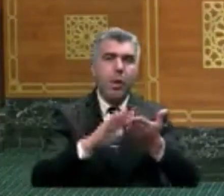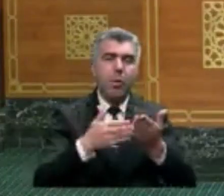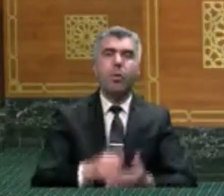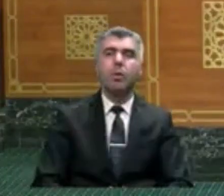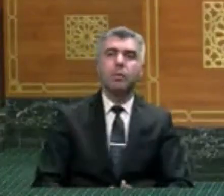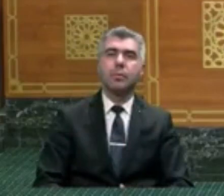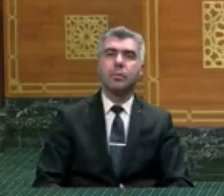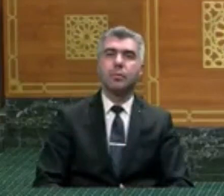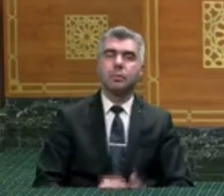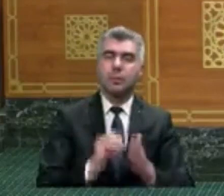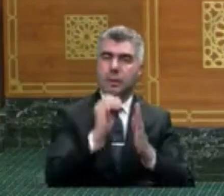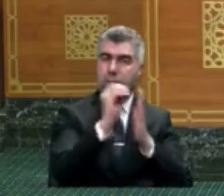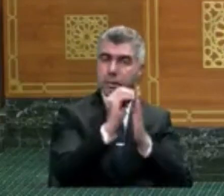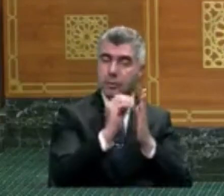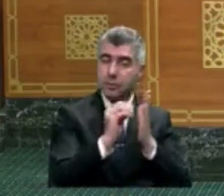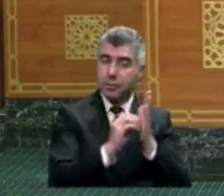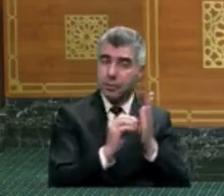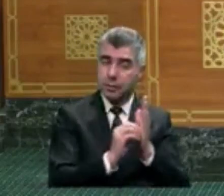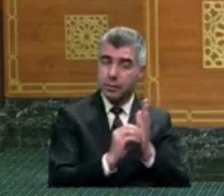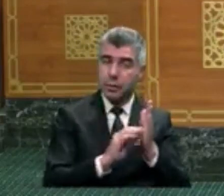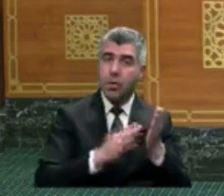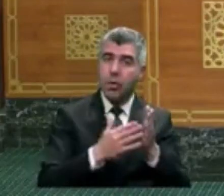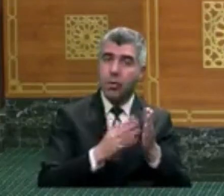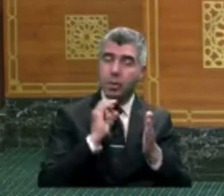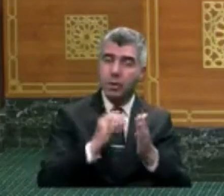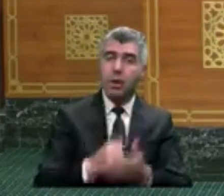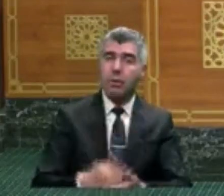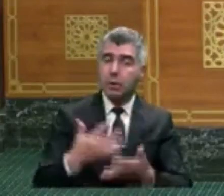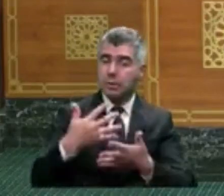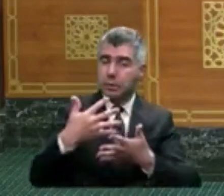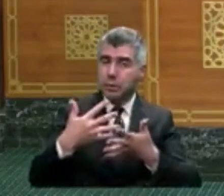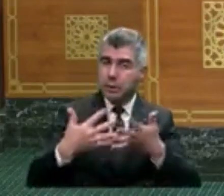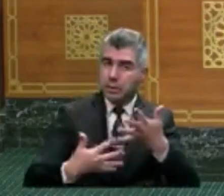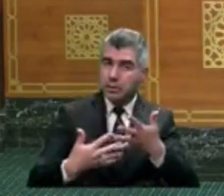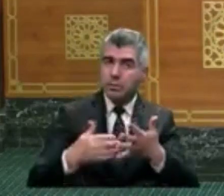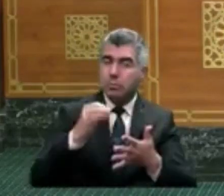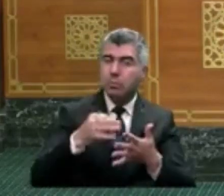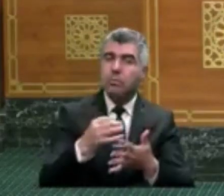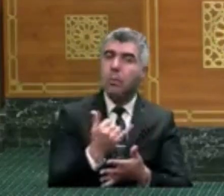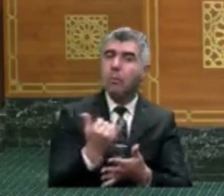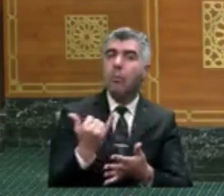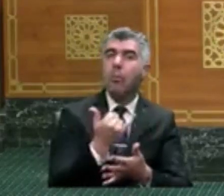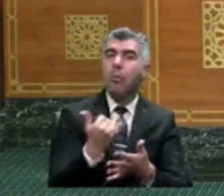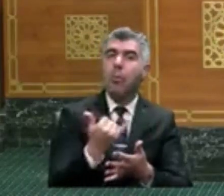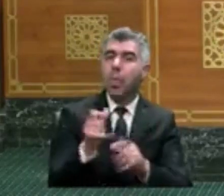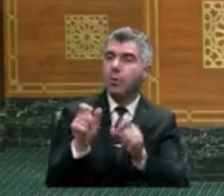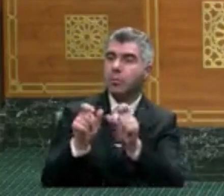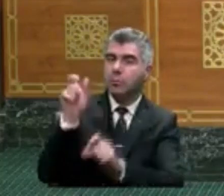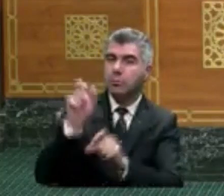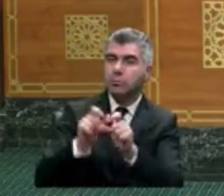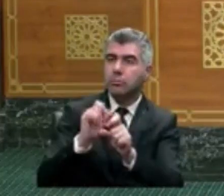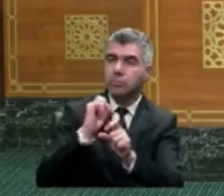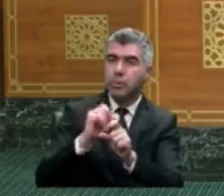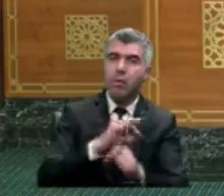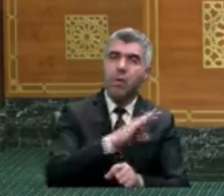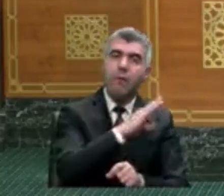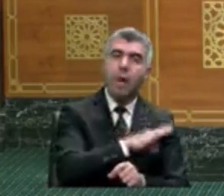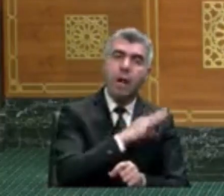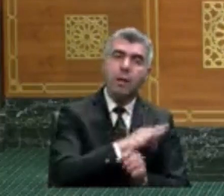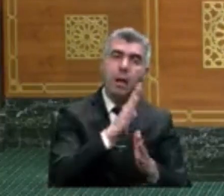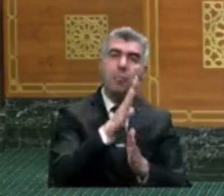وقد تم وضع مجموعه من المعايير التي يجب توفرها في المترشحين للاستفاده من